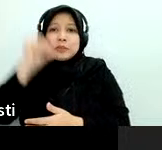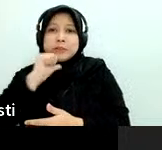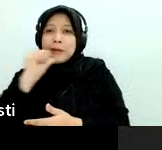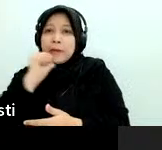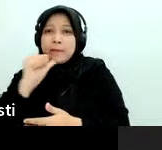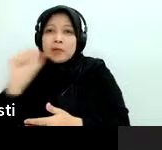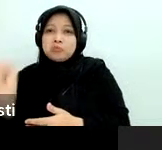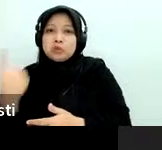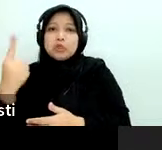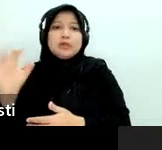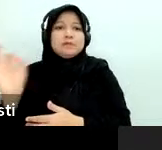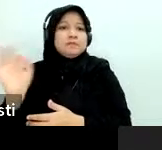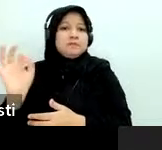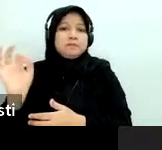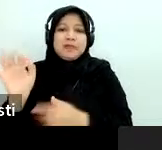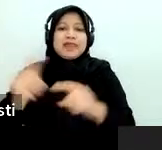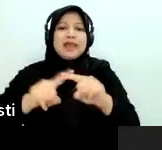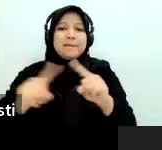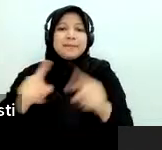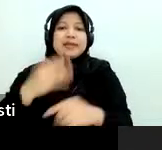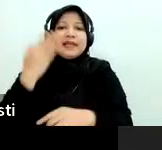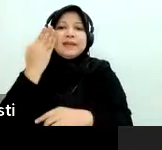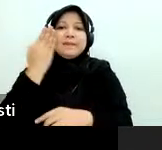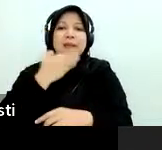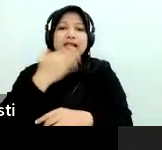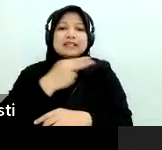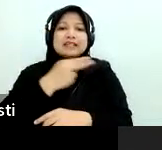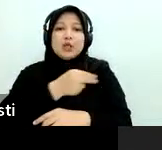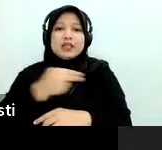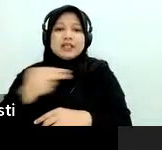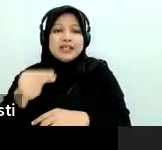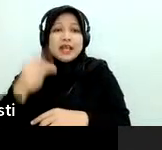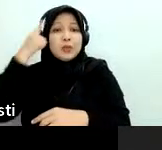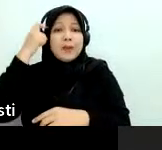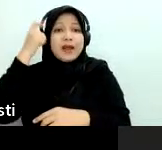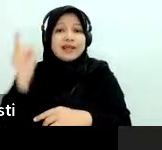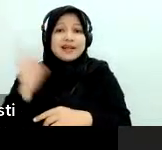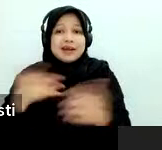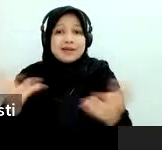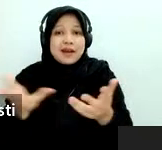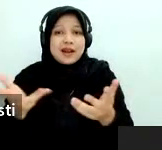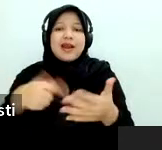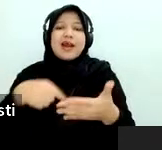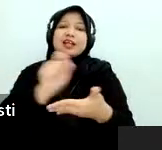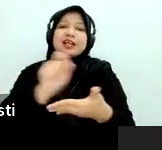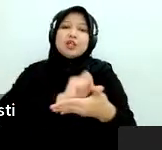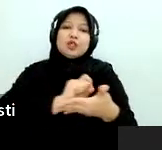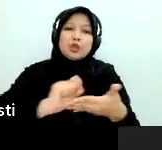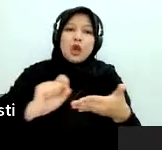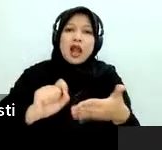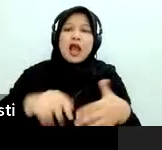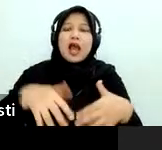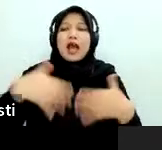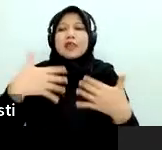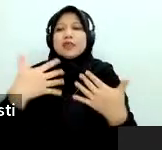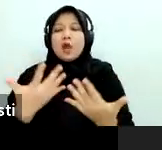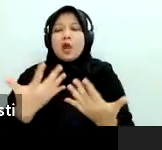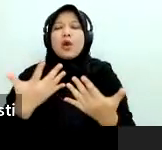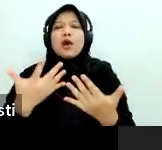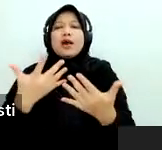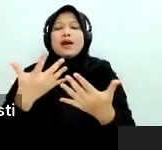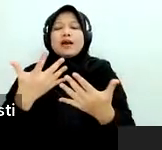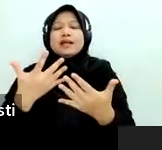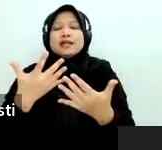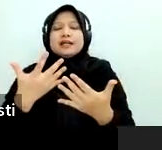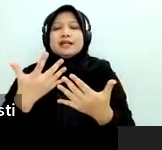mempelajari bahasa Indonesia dari overnight institution seperti sekolah gitu ya dan profesional sebagai bahasa